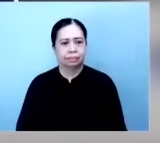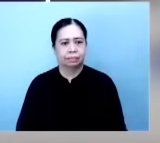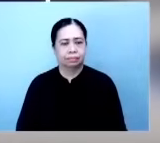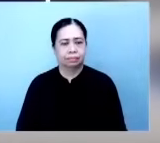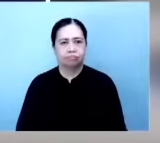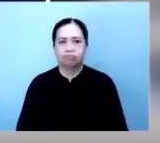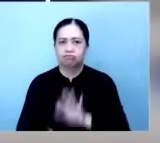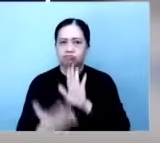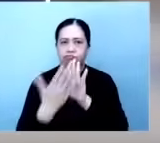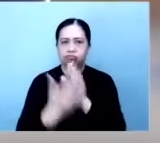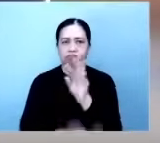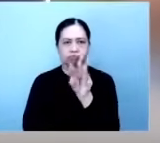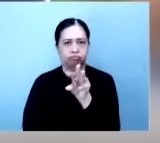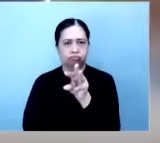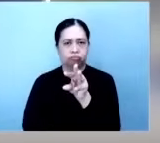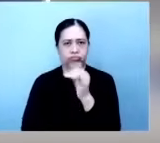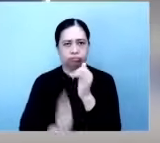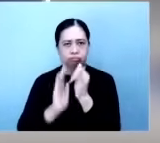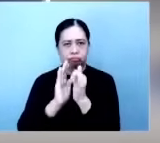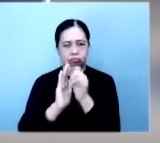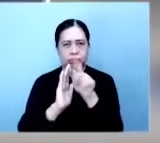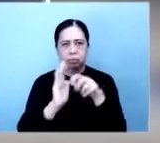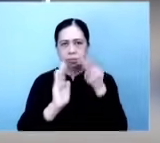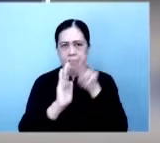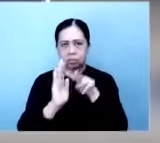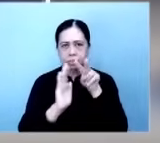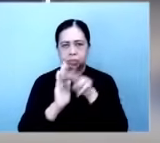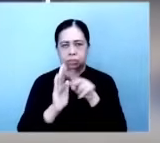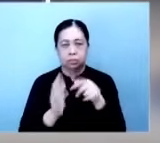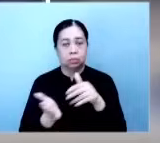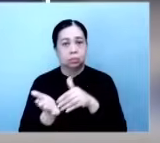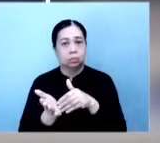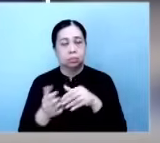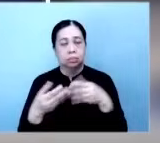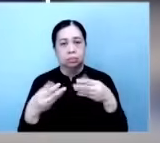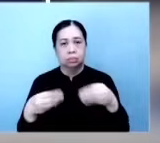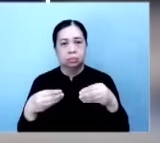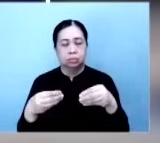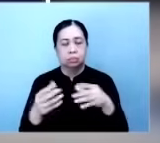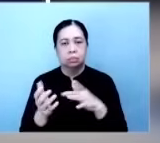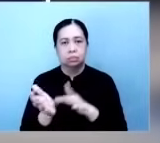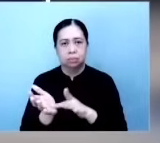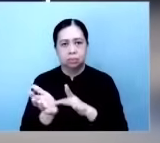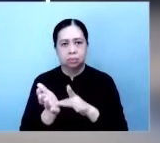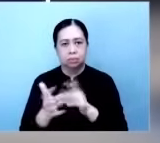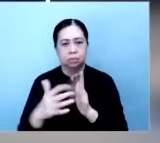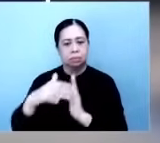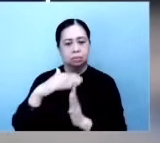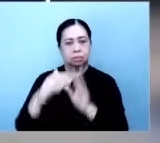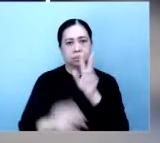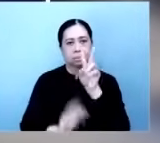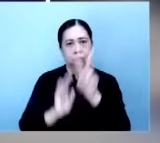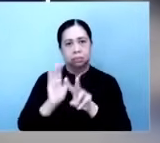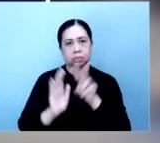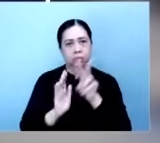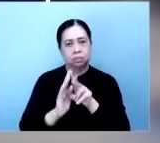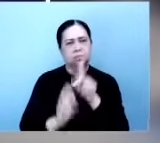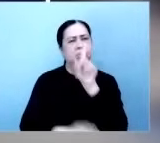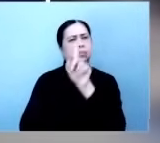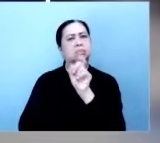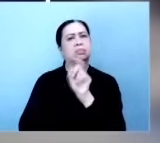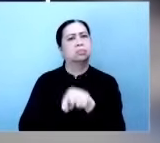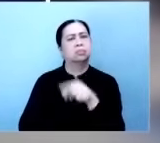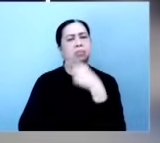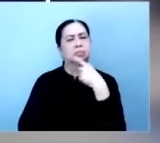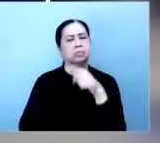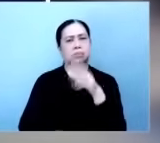Harap-harap ang kinukuhanan ng video ng isang netizen, ang isang pharmacist na ito sa Cebu. Ang customer na nagbi-video, kinu-question ang lalaking